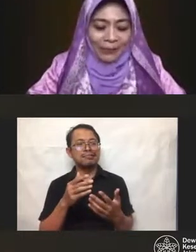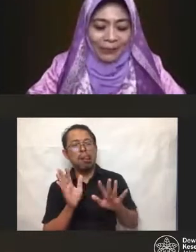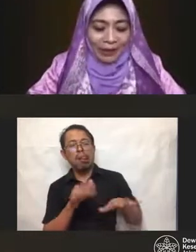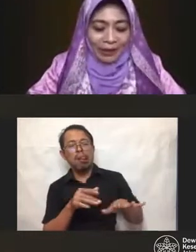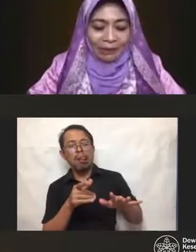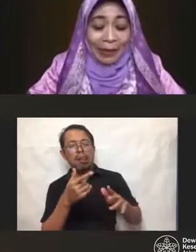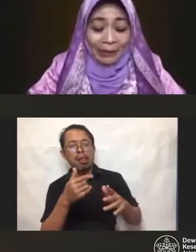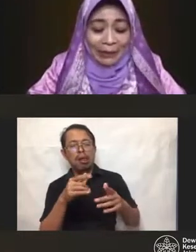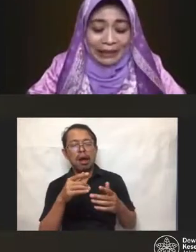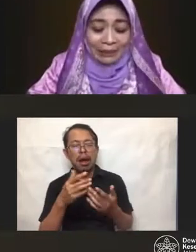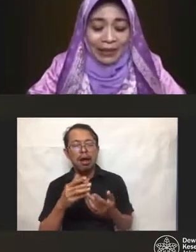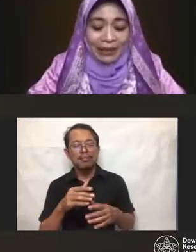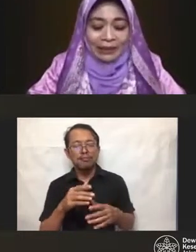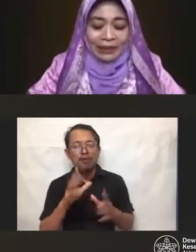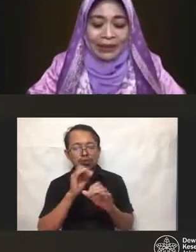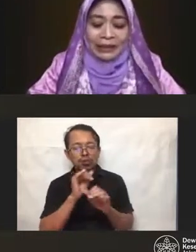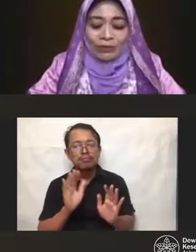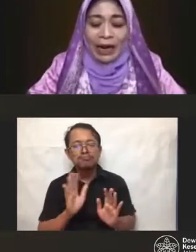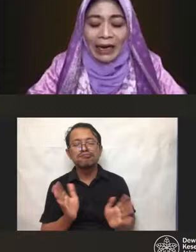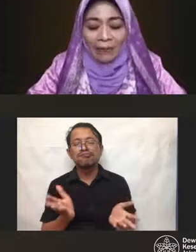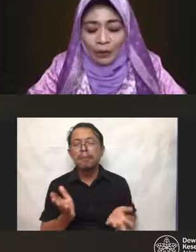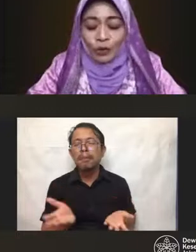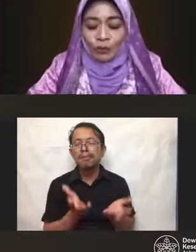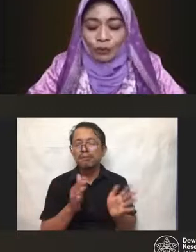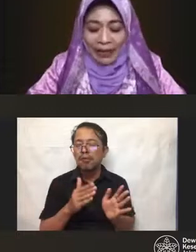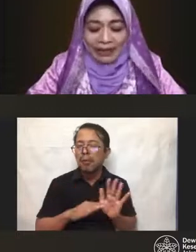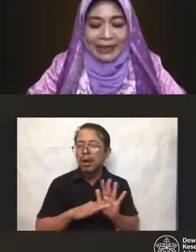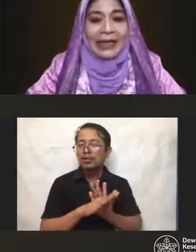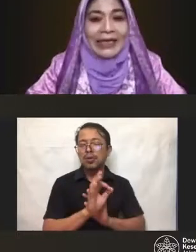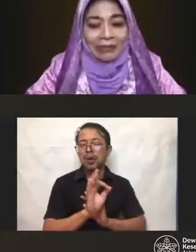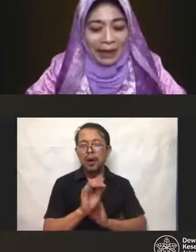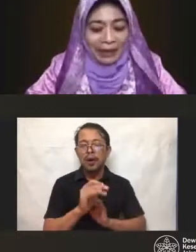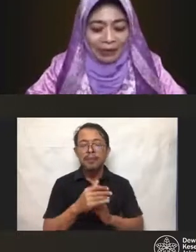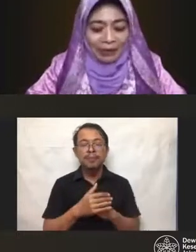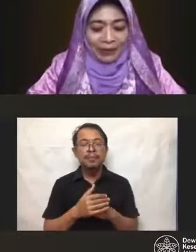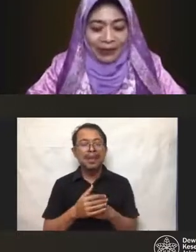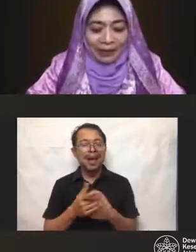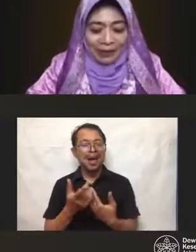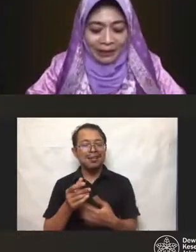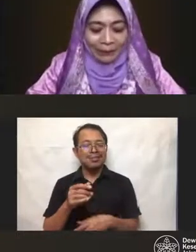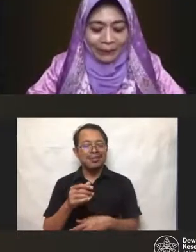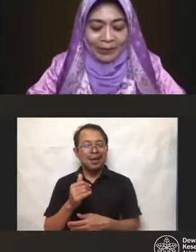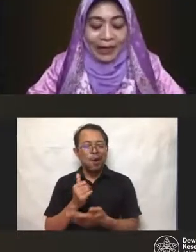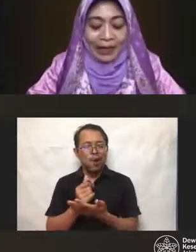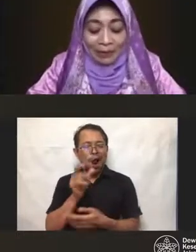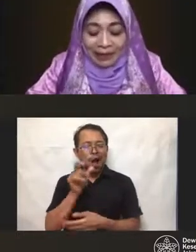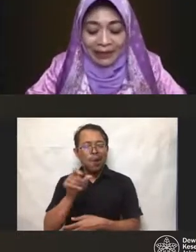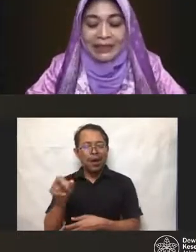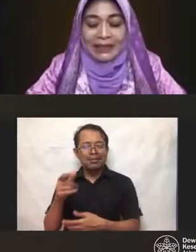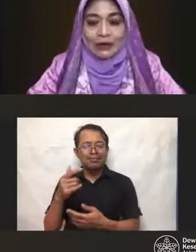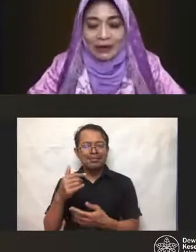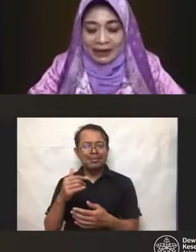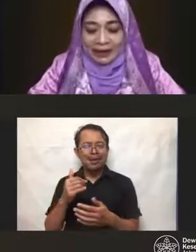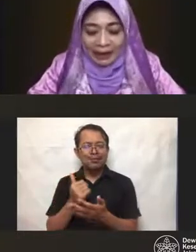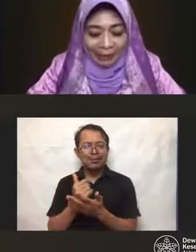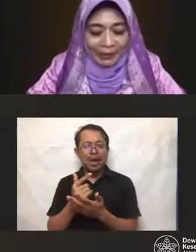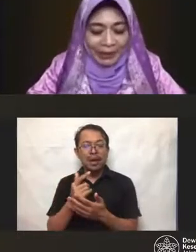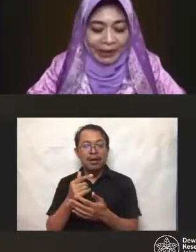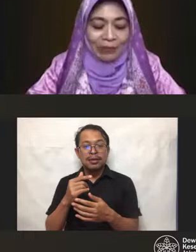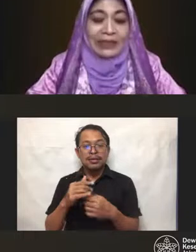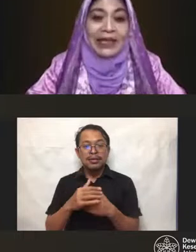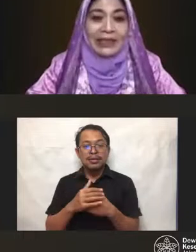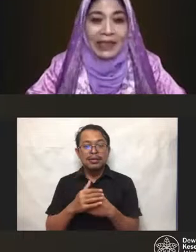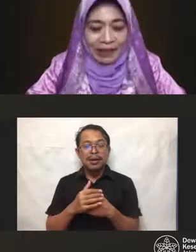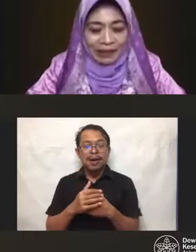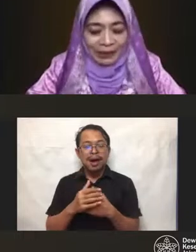manusia. Pada prinsipnya, semua agama itu tumbuh berdasarkan iman atau kepercayaan. Kepercayaan seharusnya dilengkapi